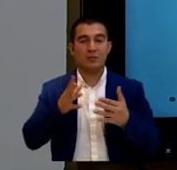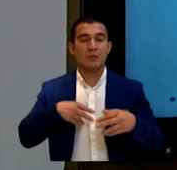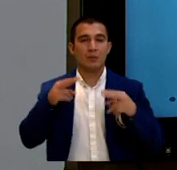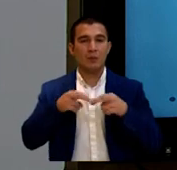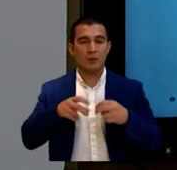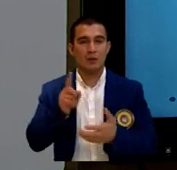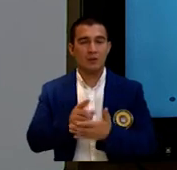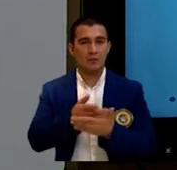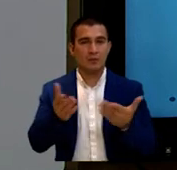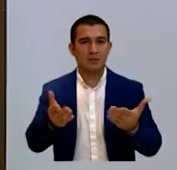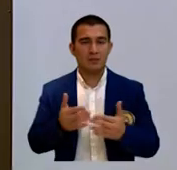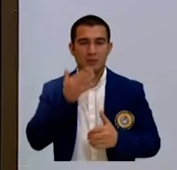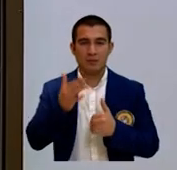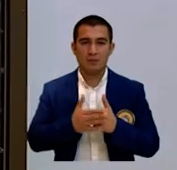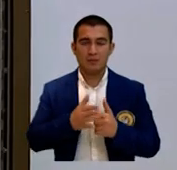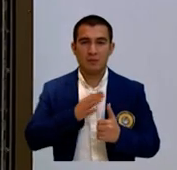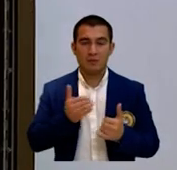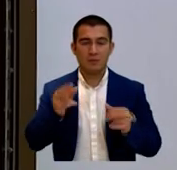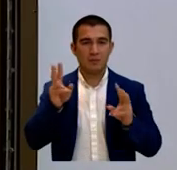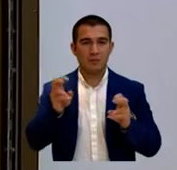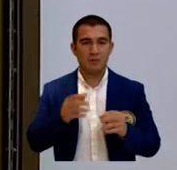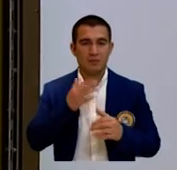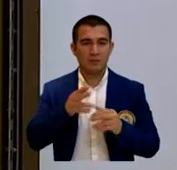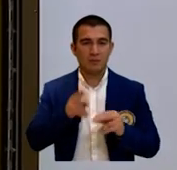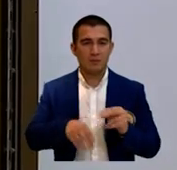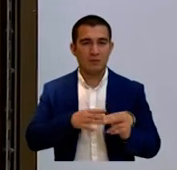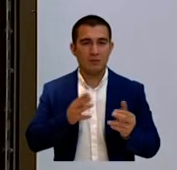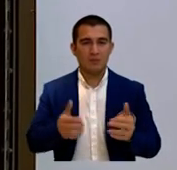qiling. Shu bilan bugungi mavzumiz o'z